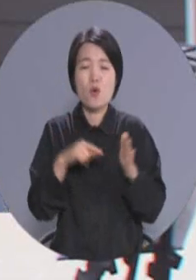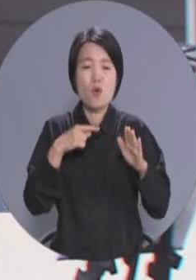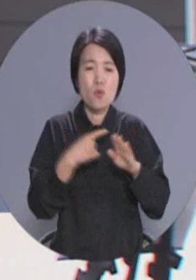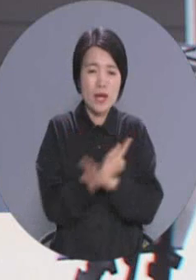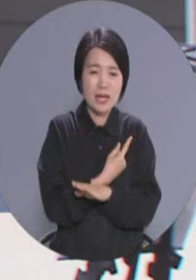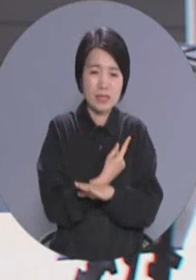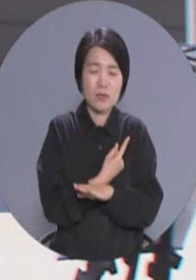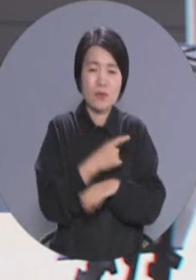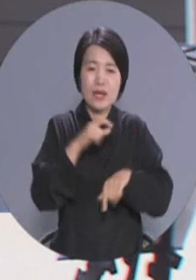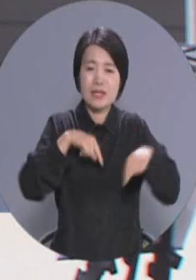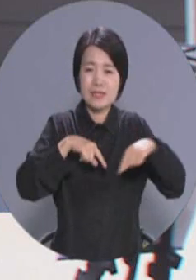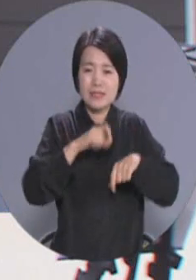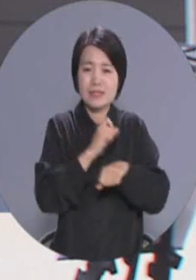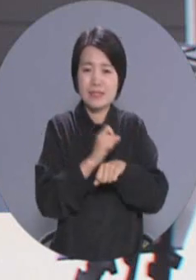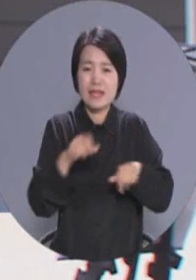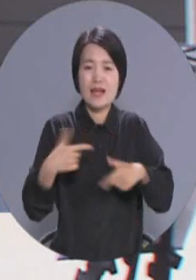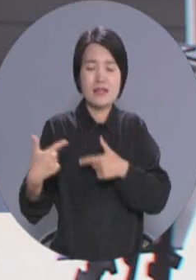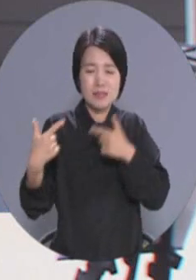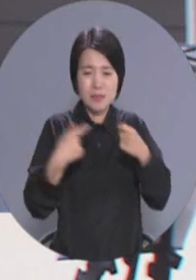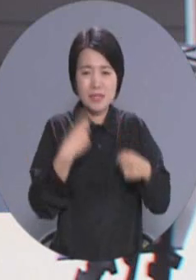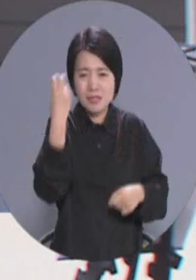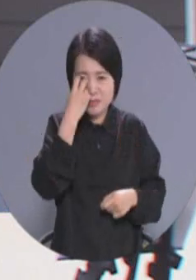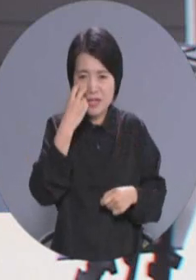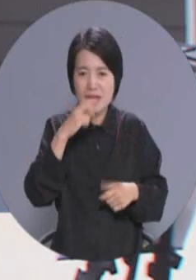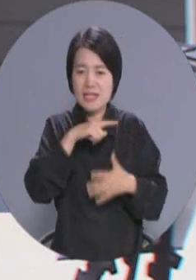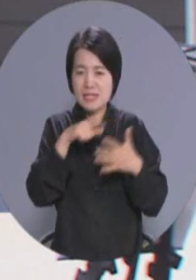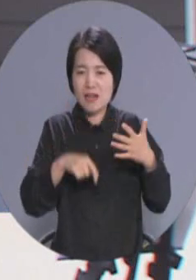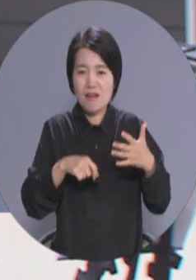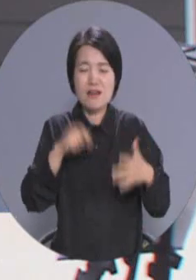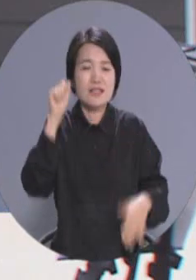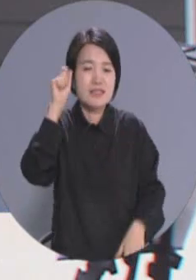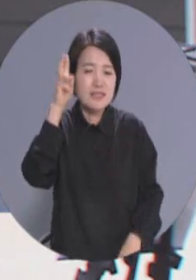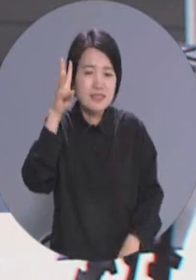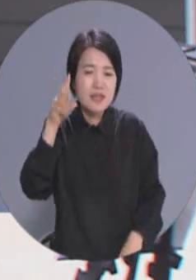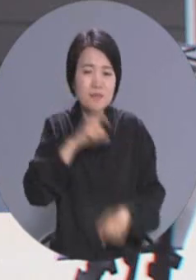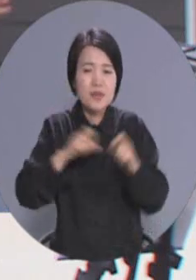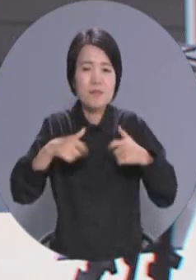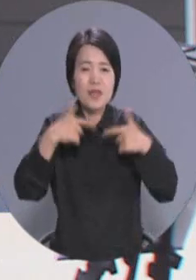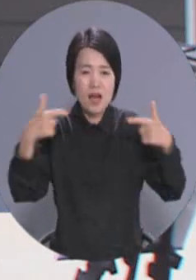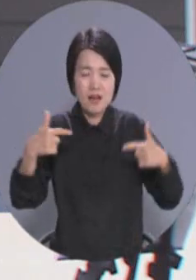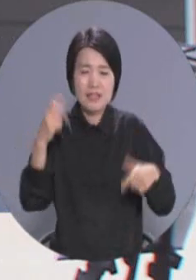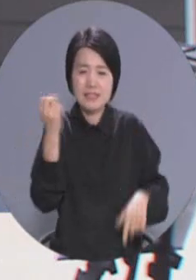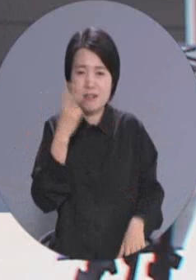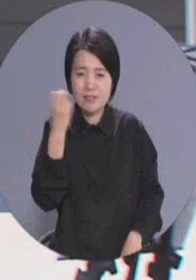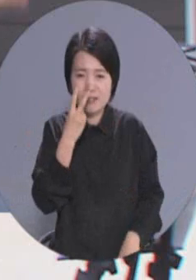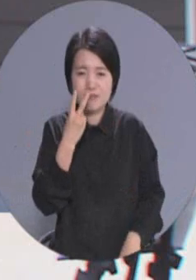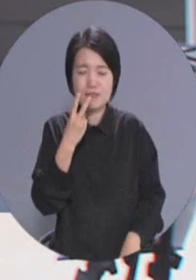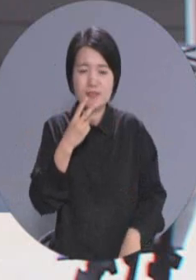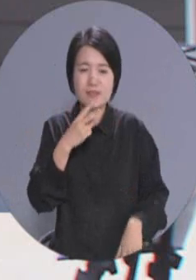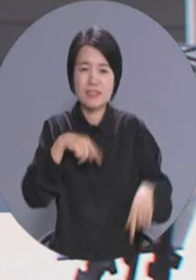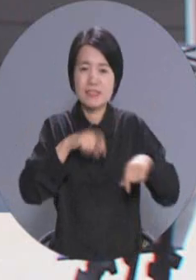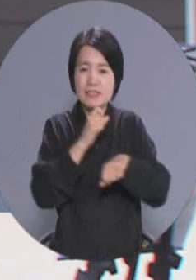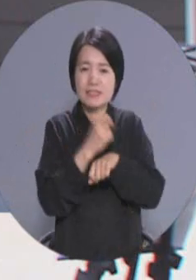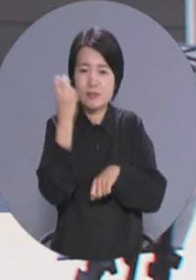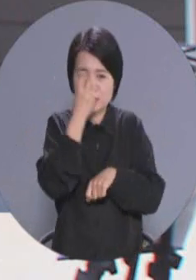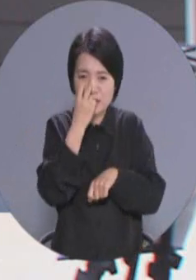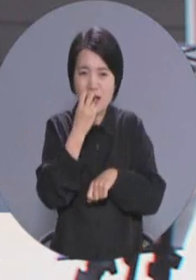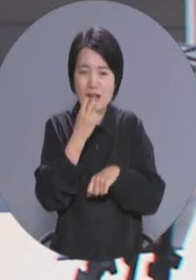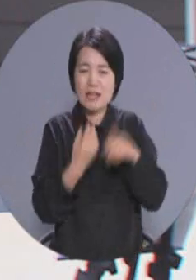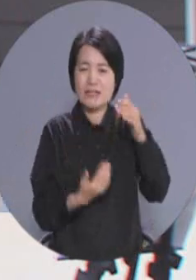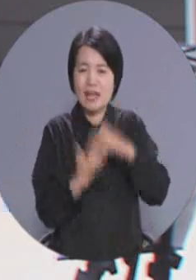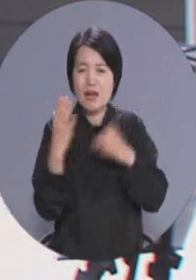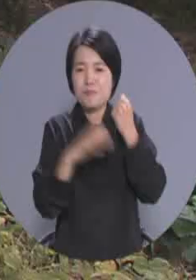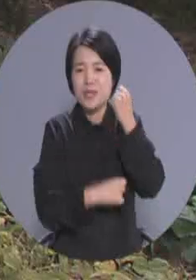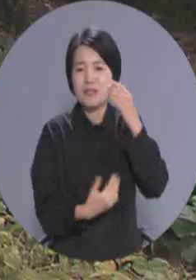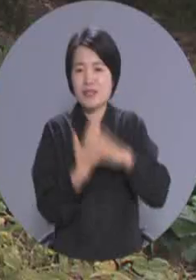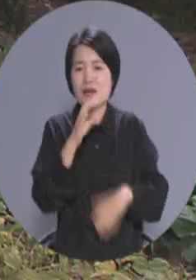행정반에 대한 그 독정 좀 늘려서 수시로 행정 조사를 해서 이런 일이 재발되지